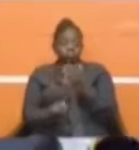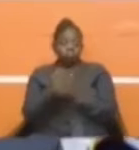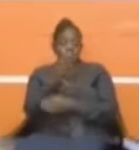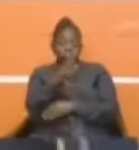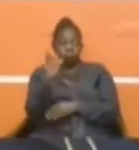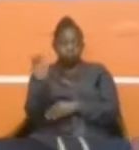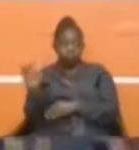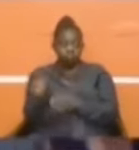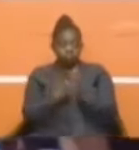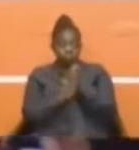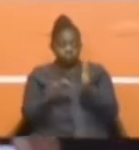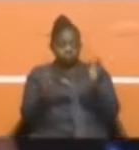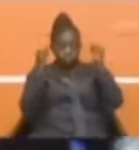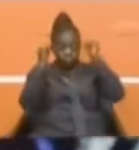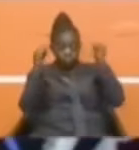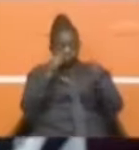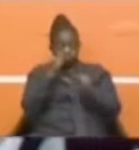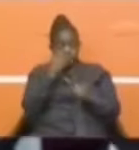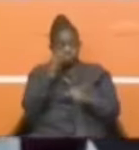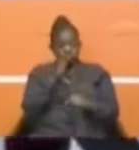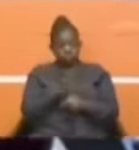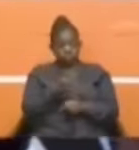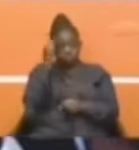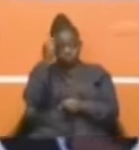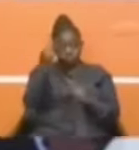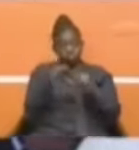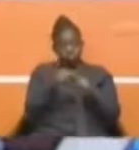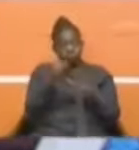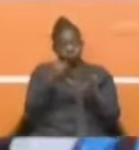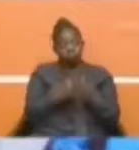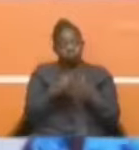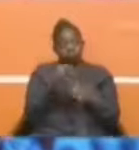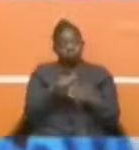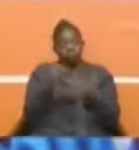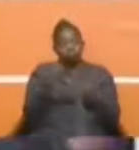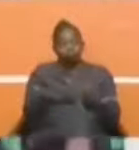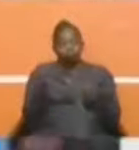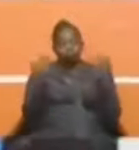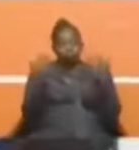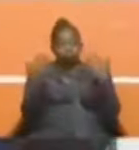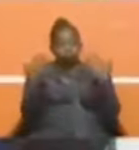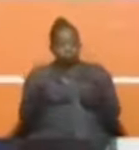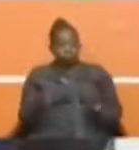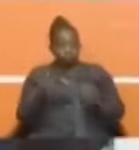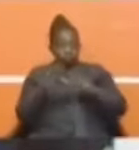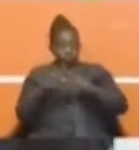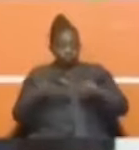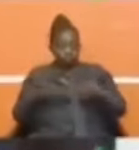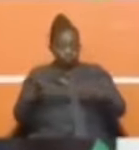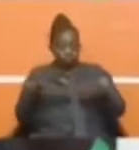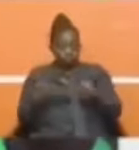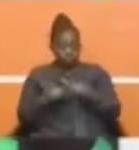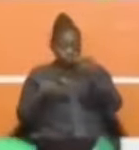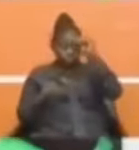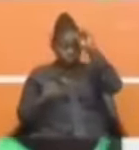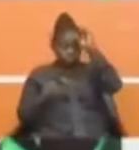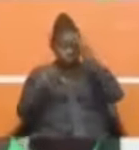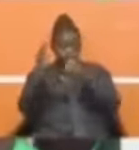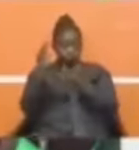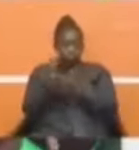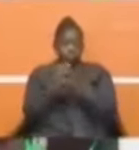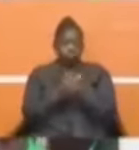Mubaka wa President Museveni yeeyamye nga gavumenti bw'egenda okwongera ensimbi mu masomo ag'ebyemikono okunoonyereza ssaako n'obuyiiya